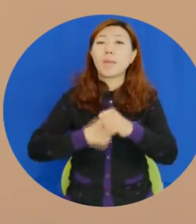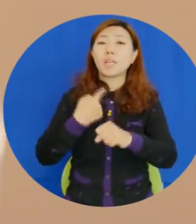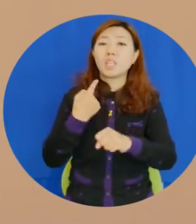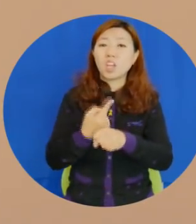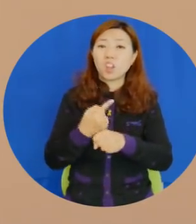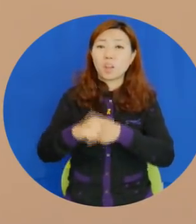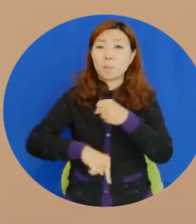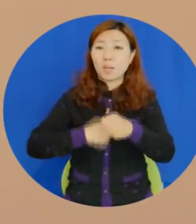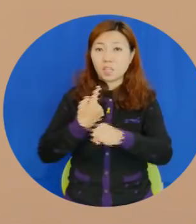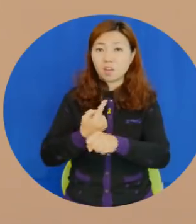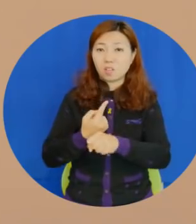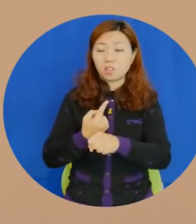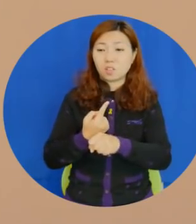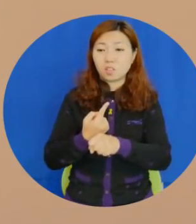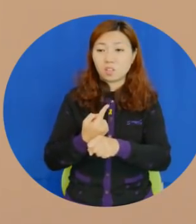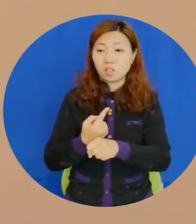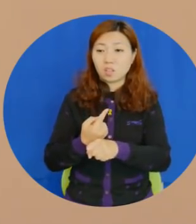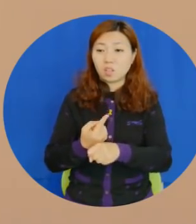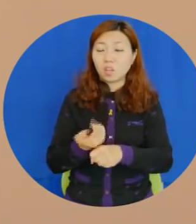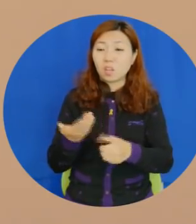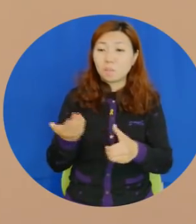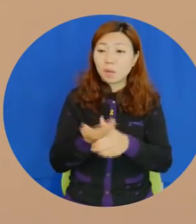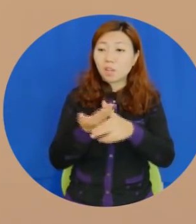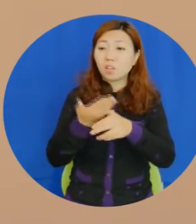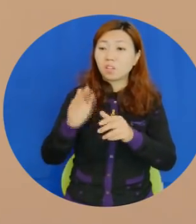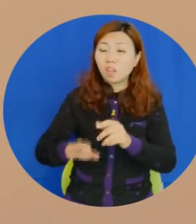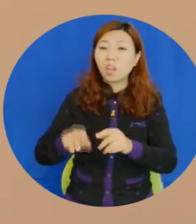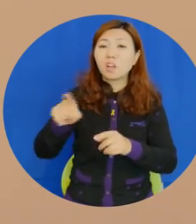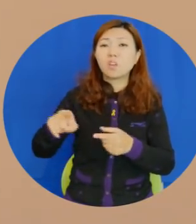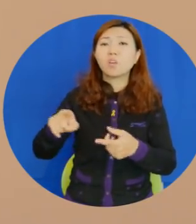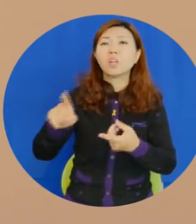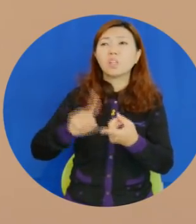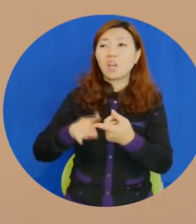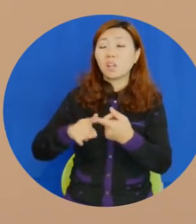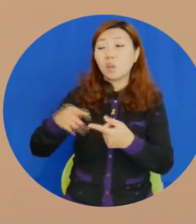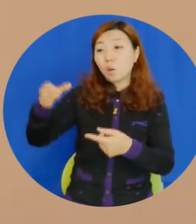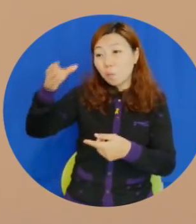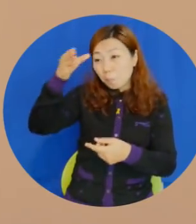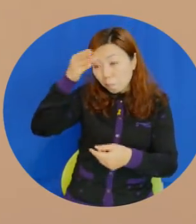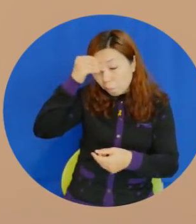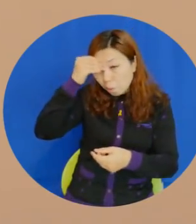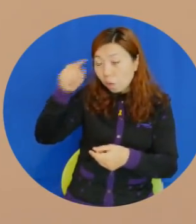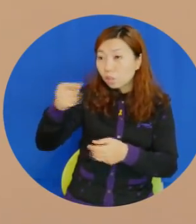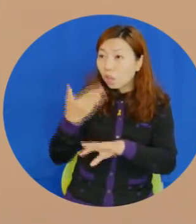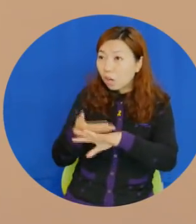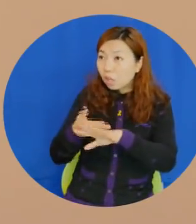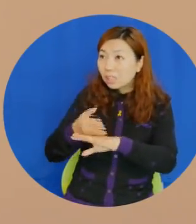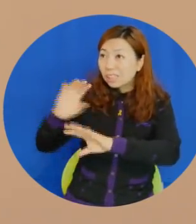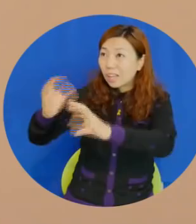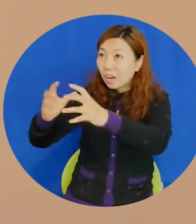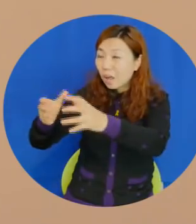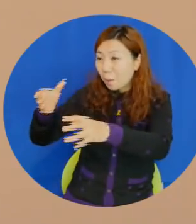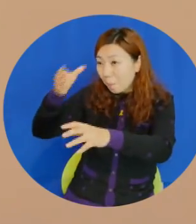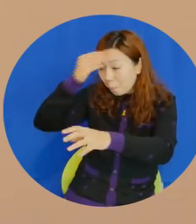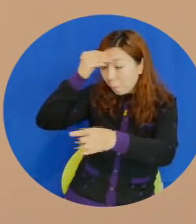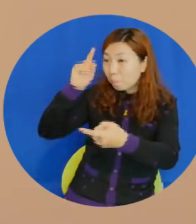이렇게 해서 우리가 100년을 왔다는 거야. 그러나 이거 우리가 실패한 게 아니라 모방에는 성공을 한